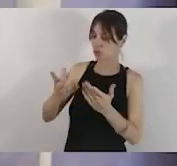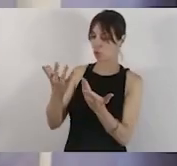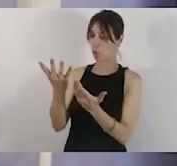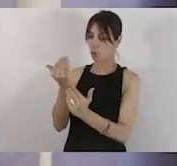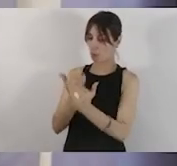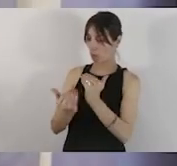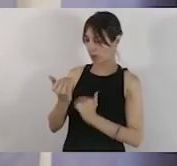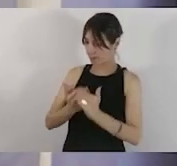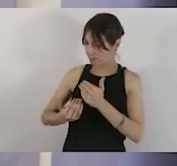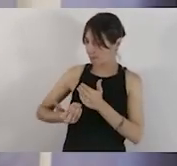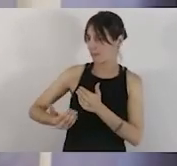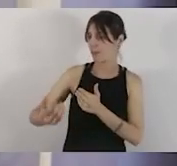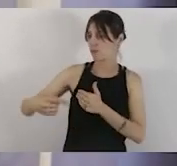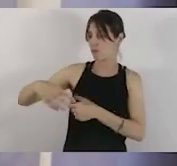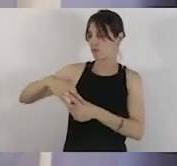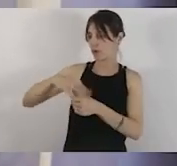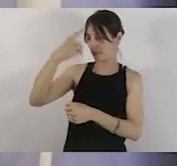vous remercie.